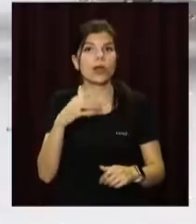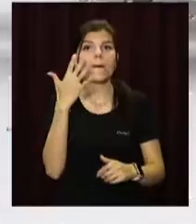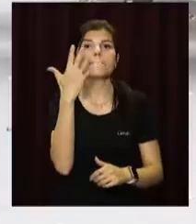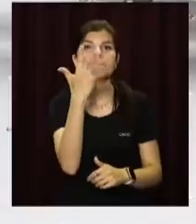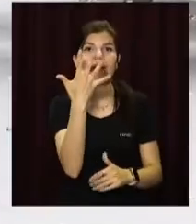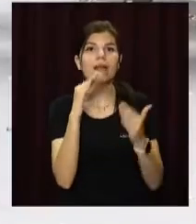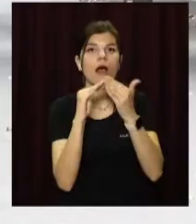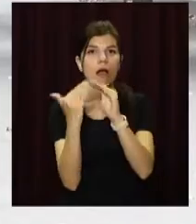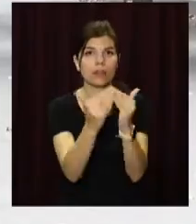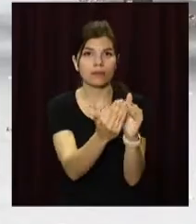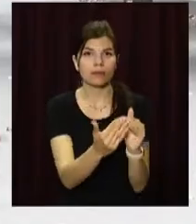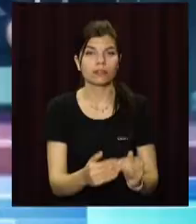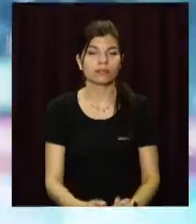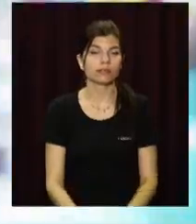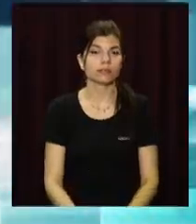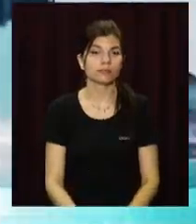П'ятихатському районі.